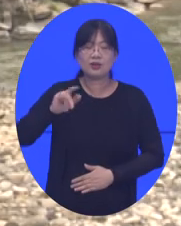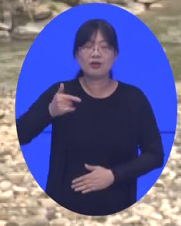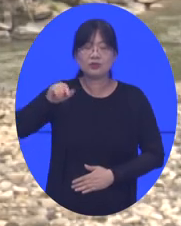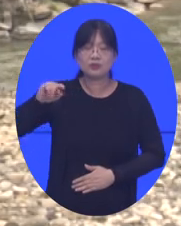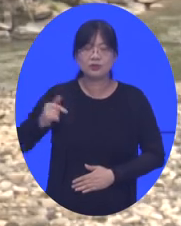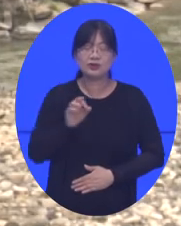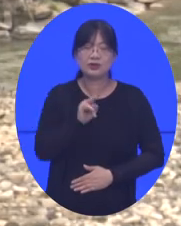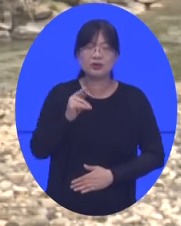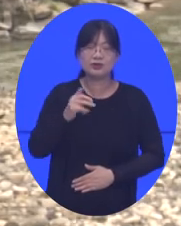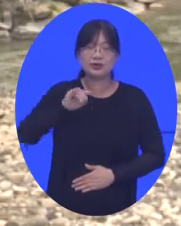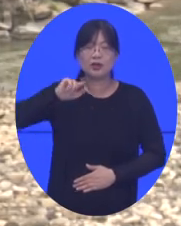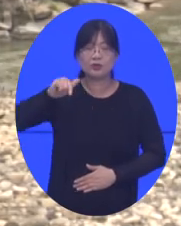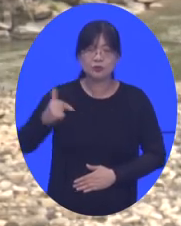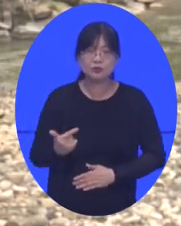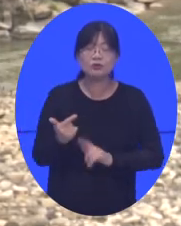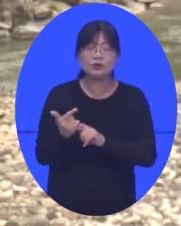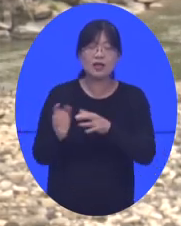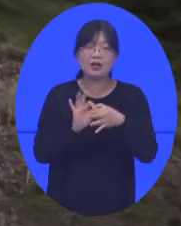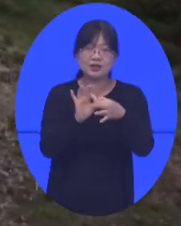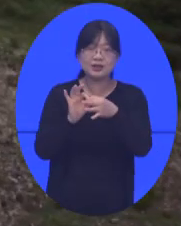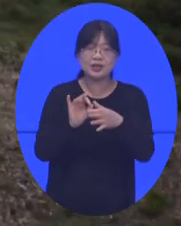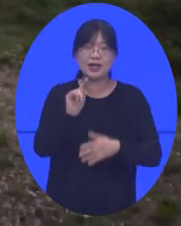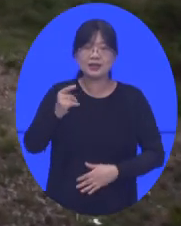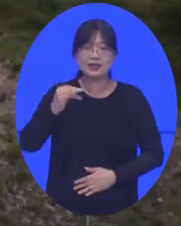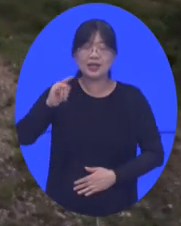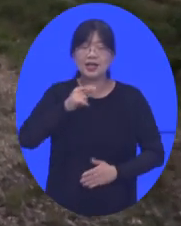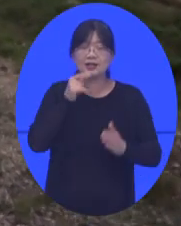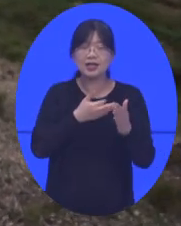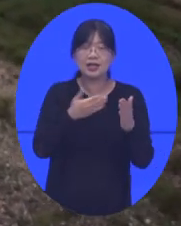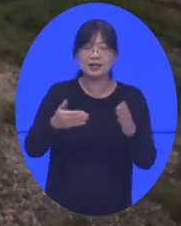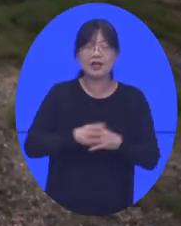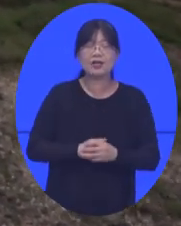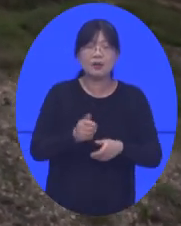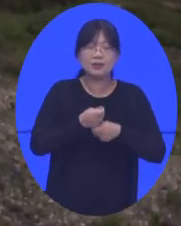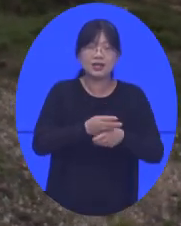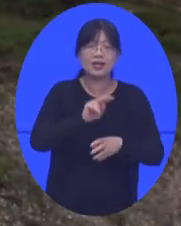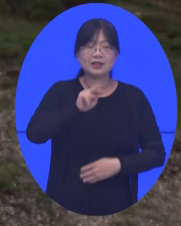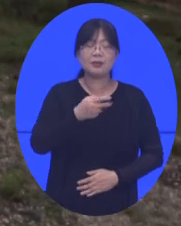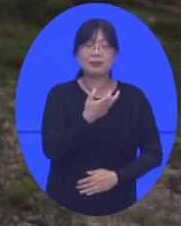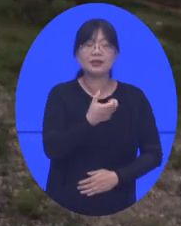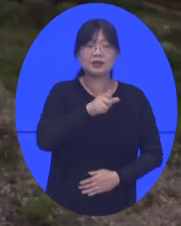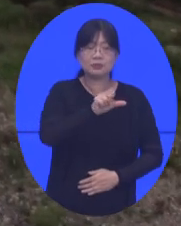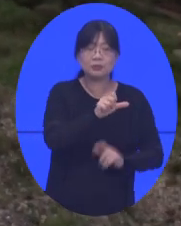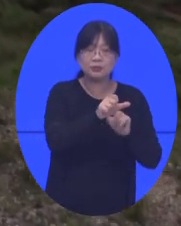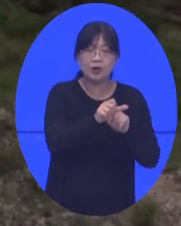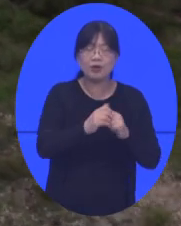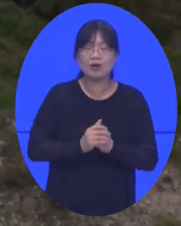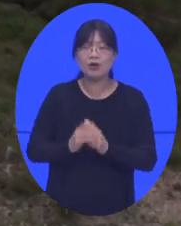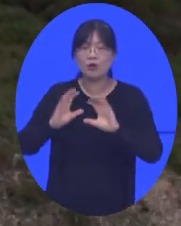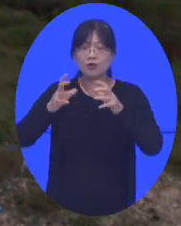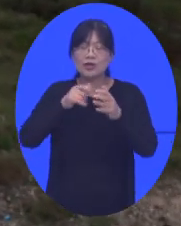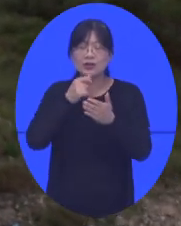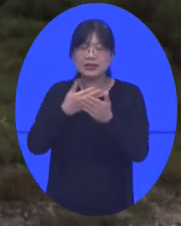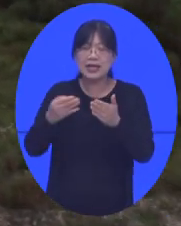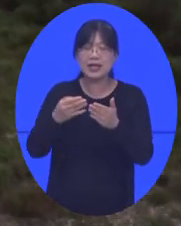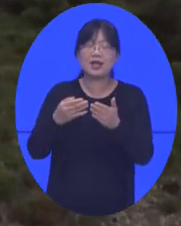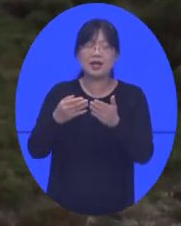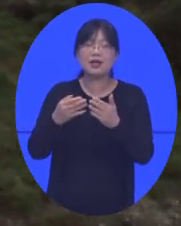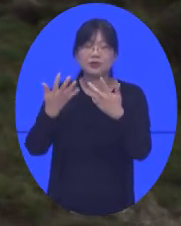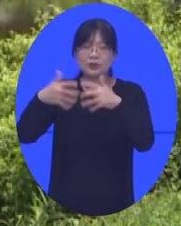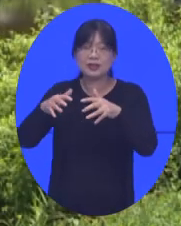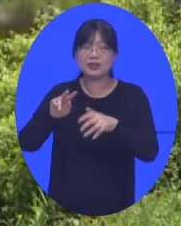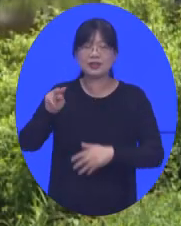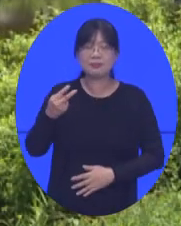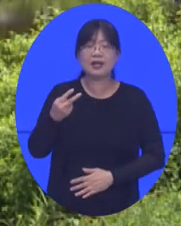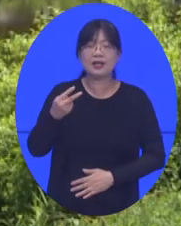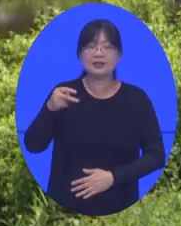연천군 전곡읍까지 이어지는 한탄강은 유역 면적 2,085제곱킬로미터로 국가하천 지정 요건인 200제곱킬로미터